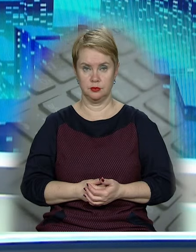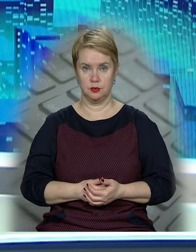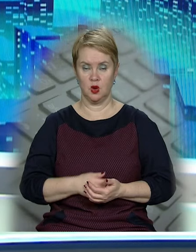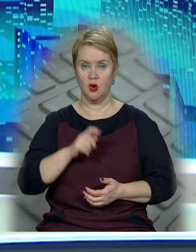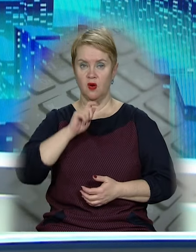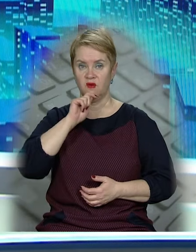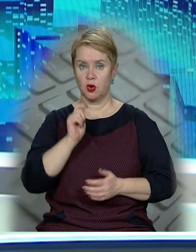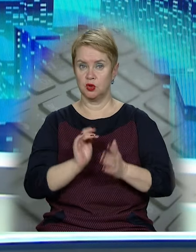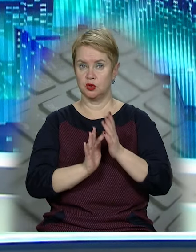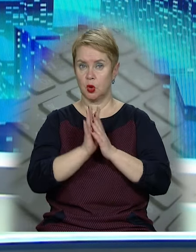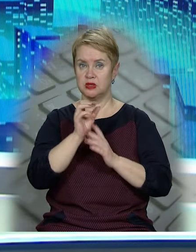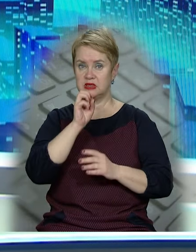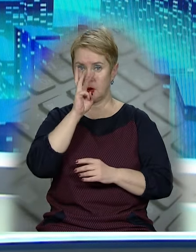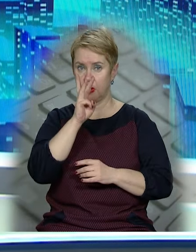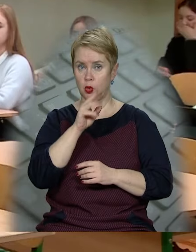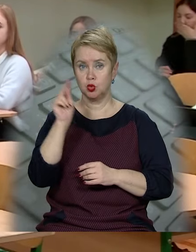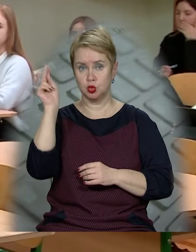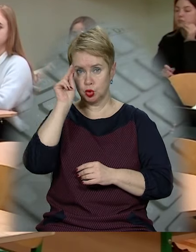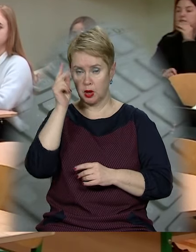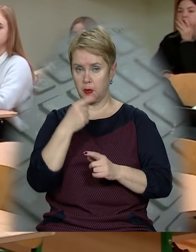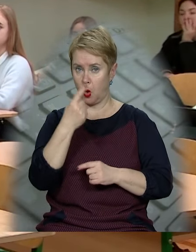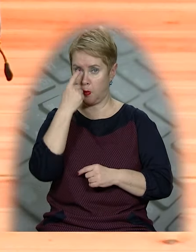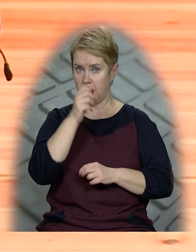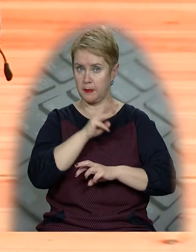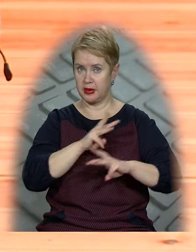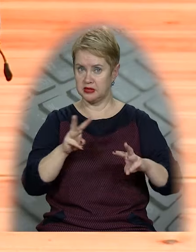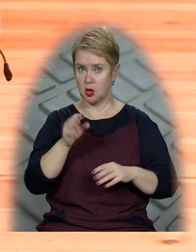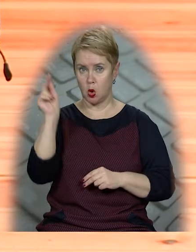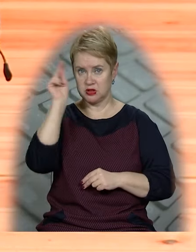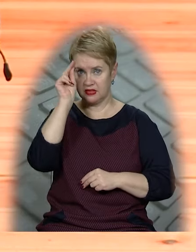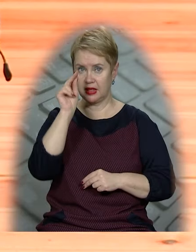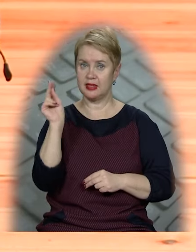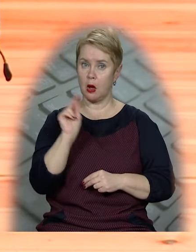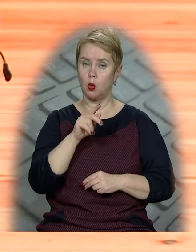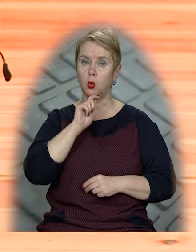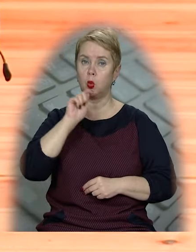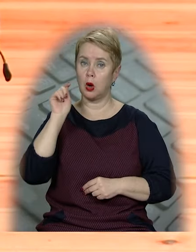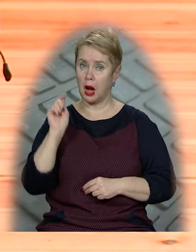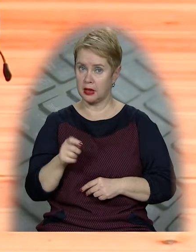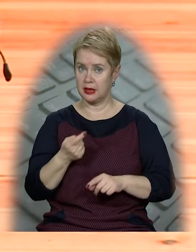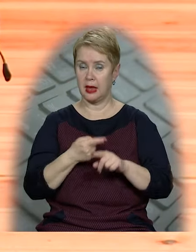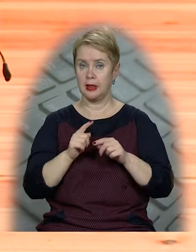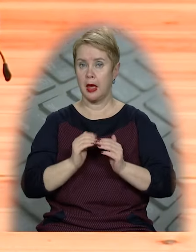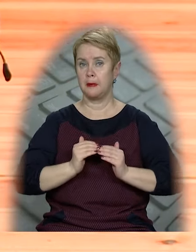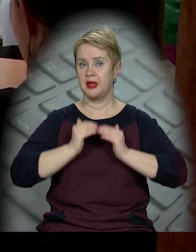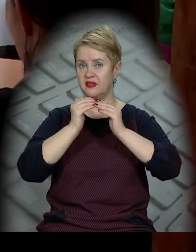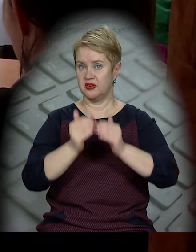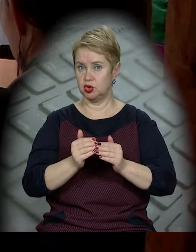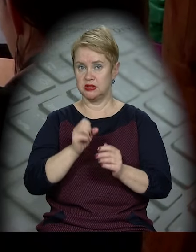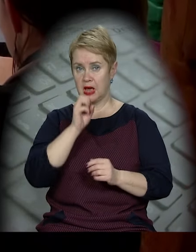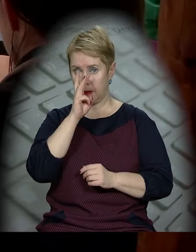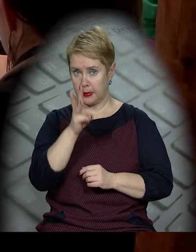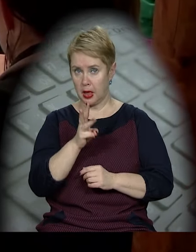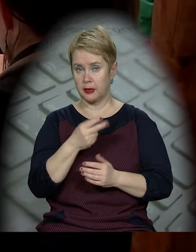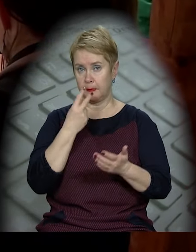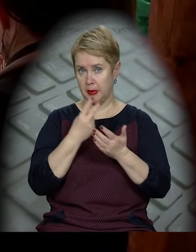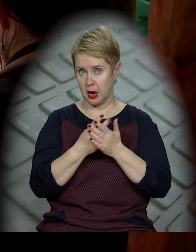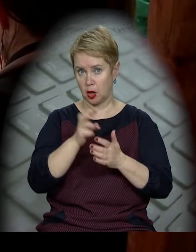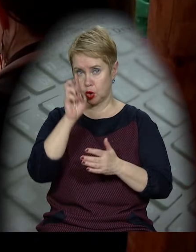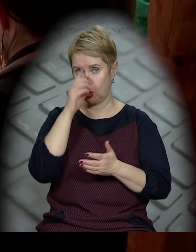В Україні зростуть зарплати вчителів. Про це повідомили в Міністерстві освіти та науки України. Етап підвищення заробітних плат